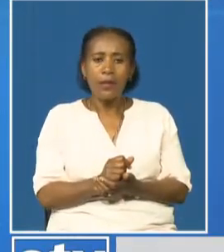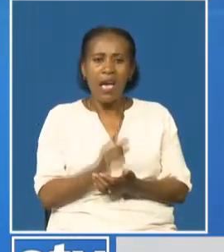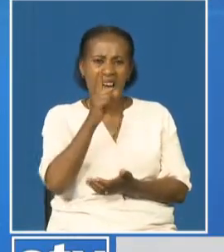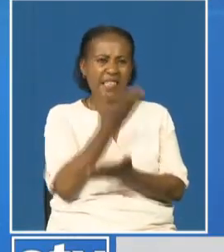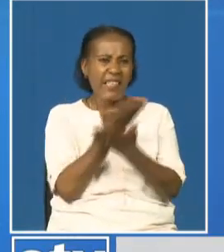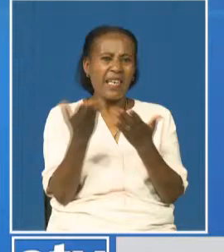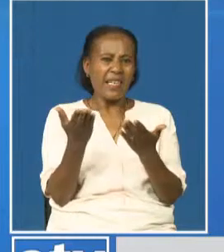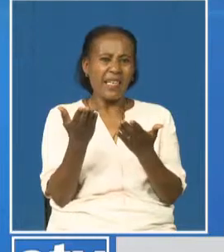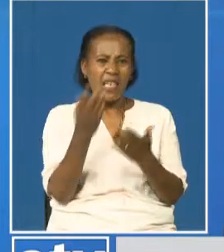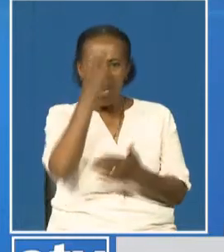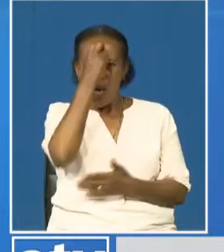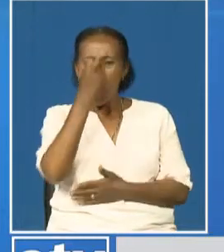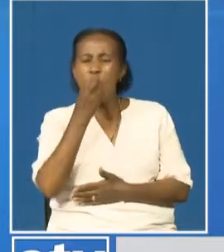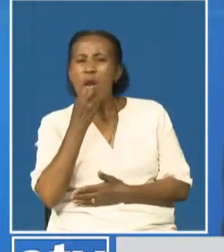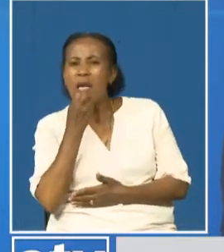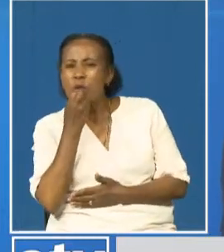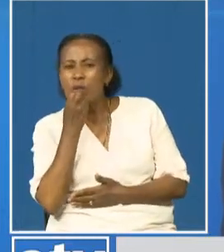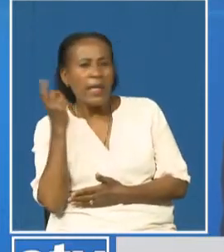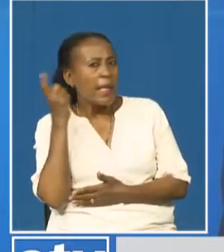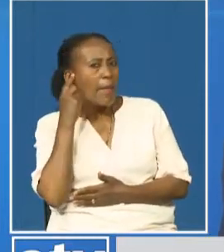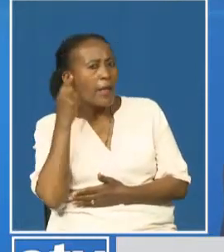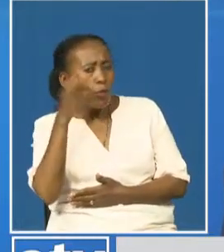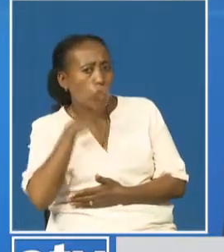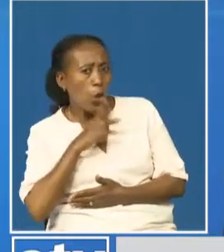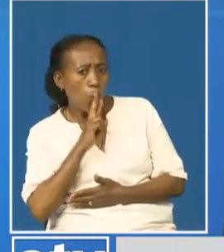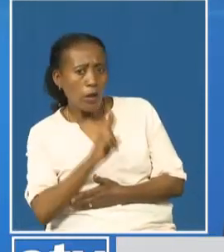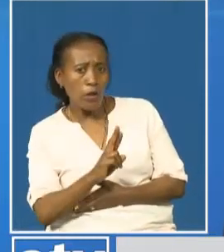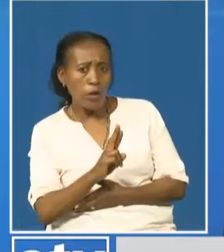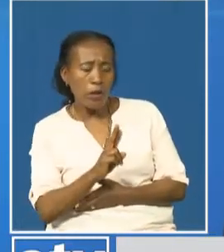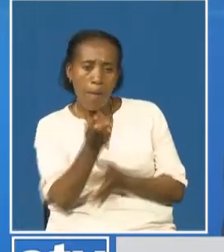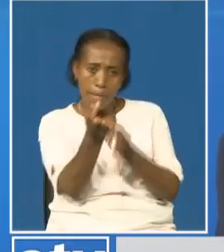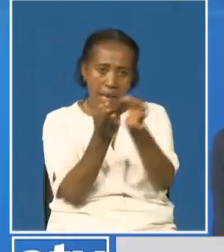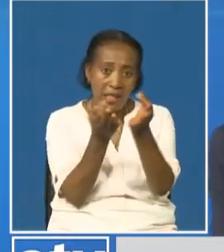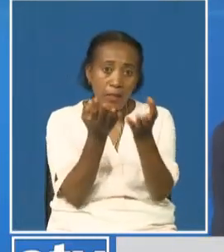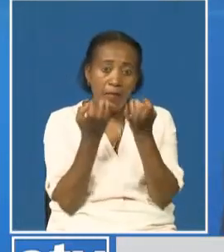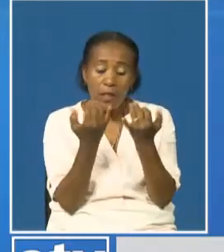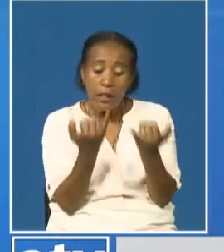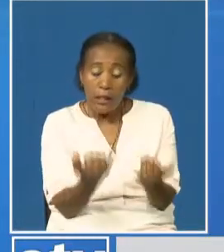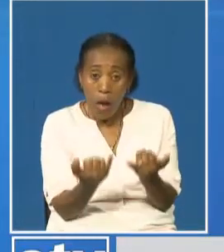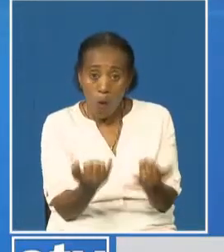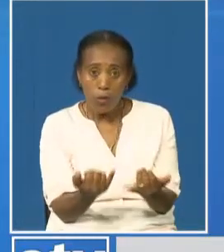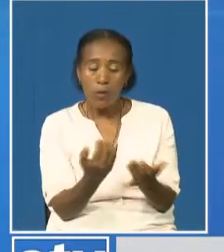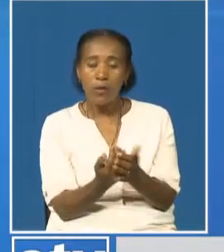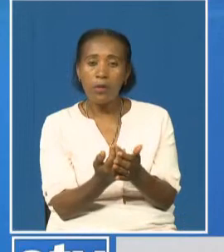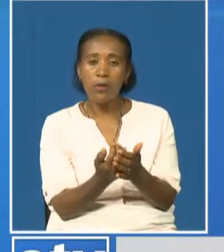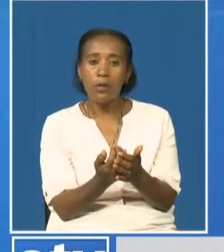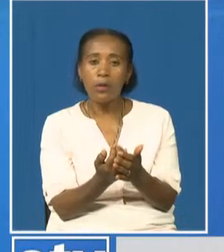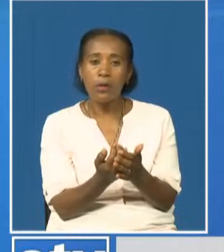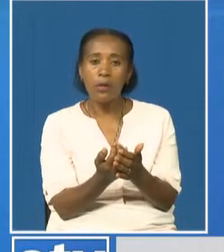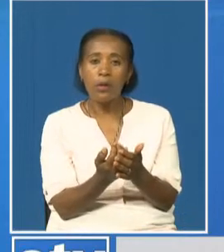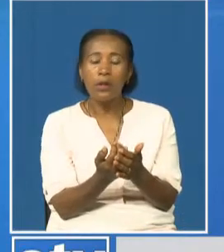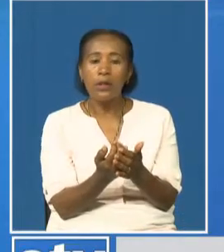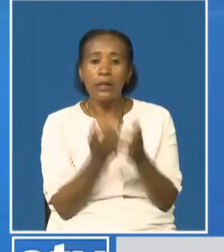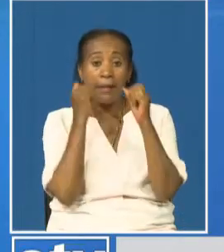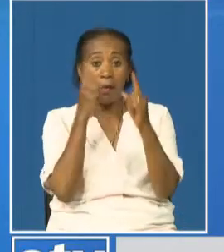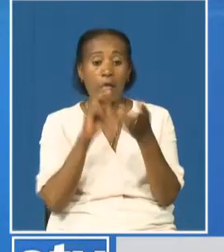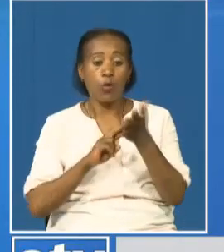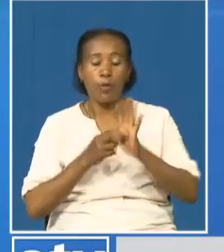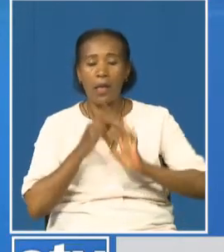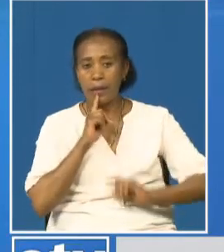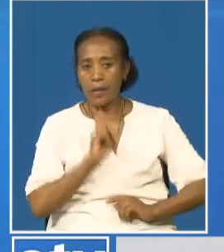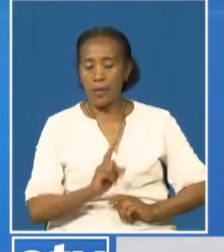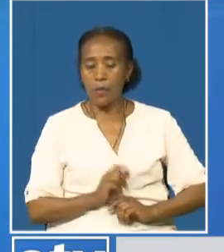አንድ ነገር ለወላጆችም ለሚያዳምጡን ሰዎች መግለጽ መፈልገው ስካውን የተዘነጋሁት ማለቴ ነው